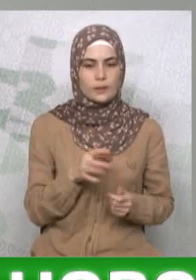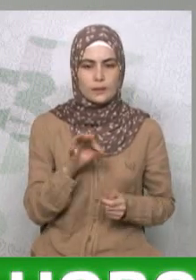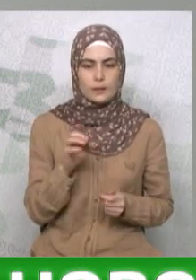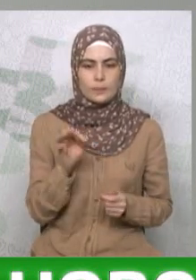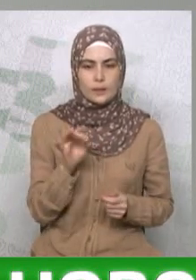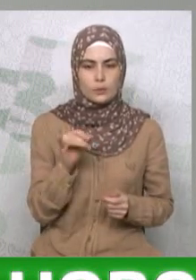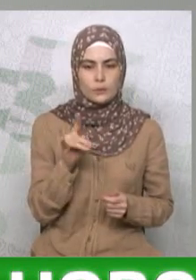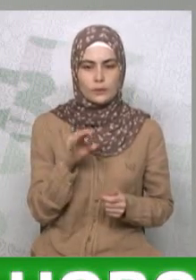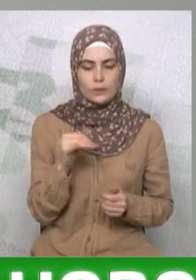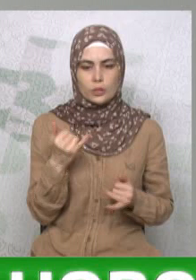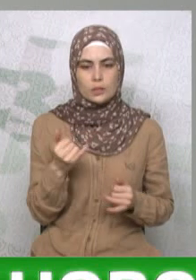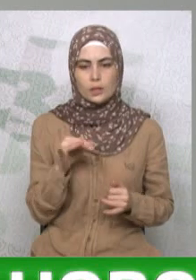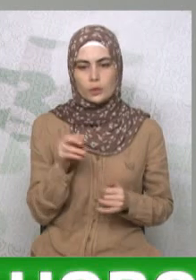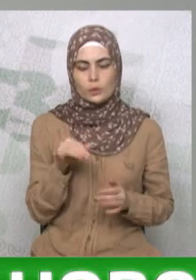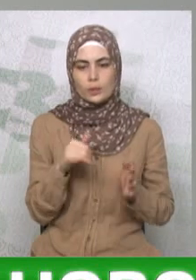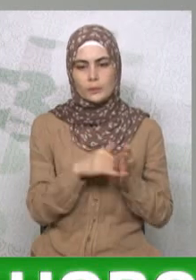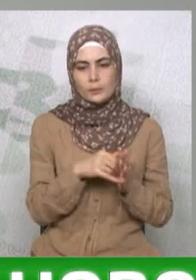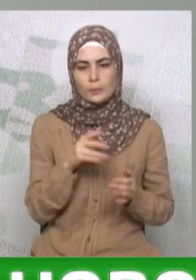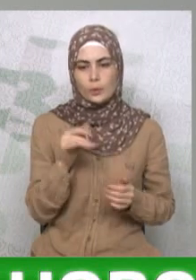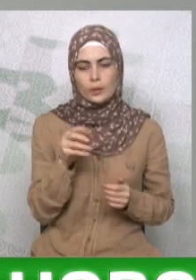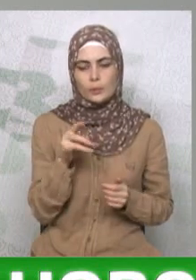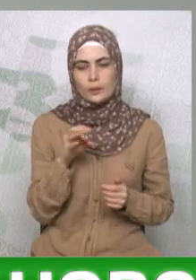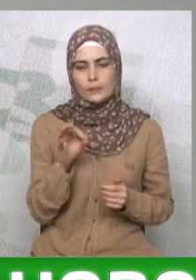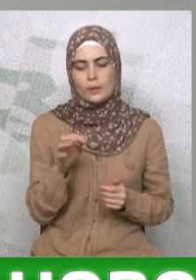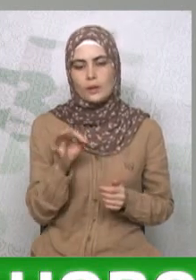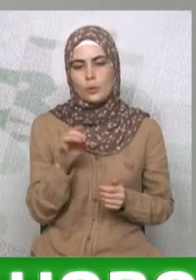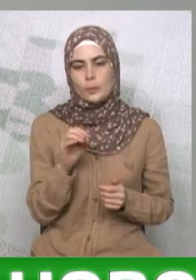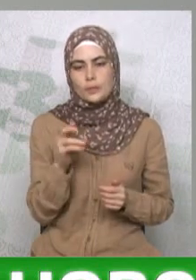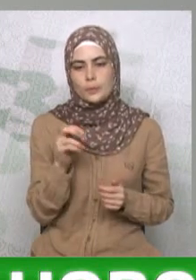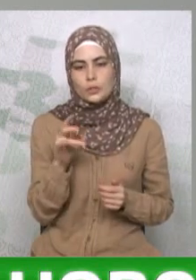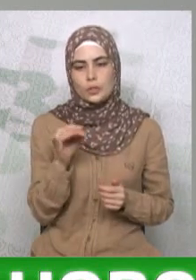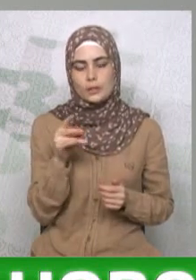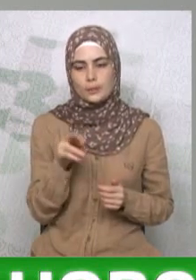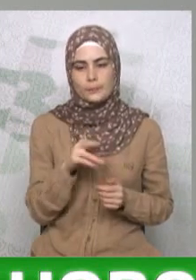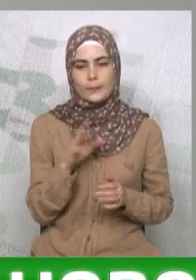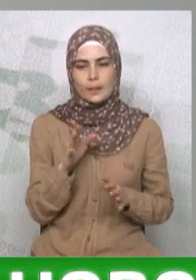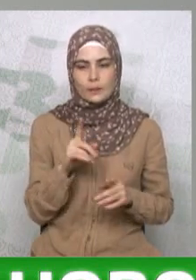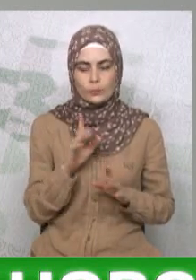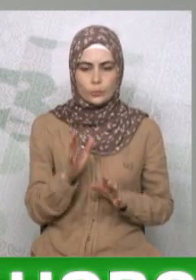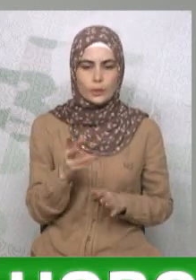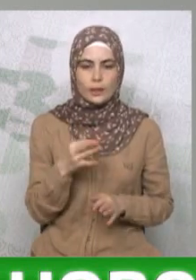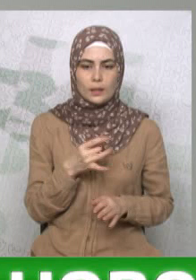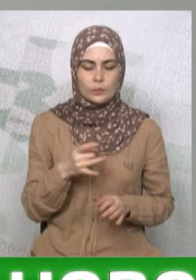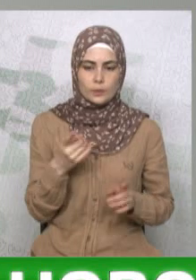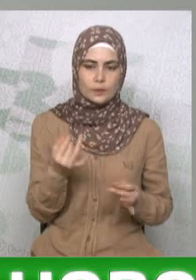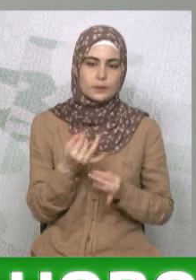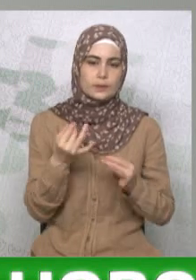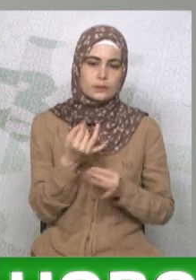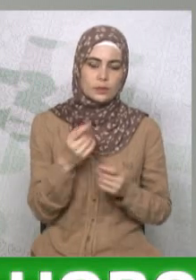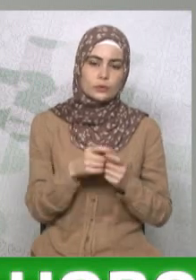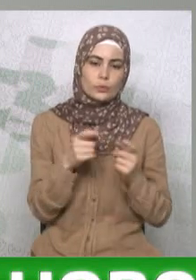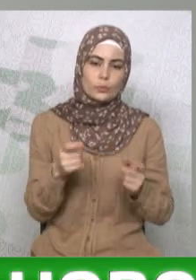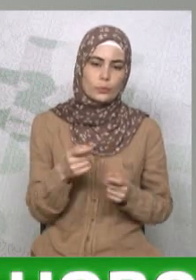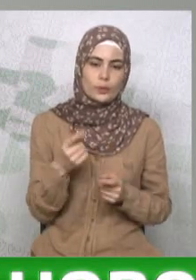идет установка программного обеспечения. Это будет действительно уникально для нашего региона. В принципе, вообще школы